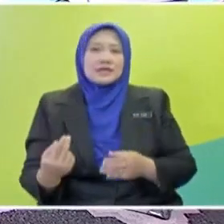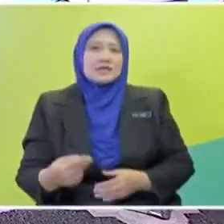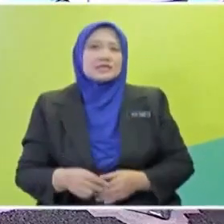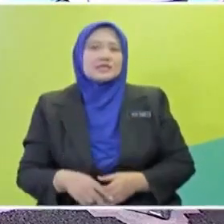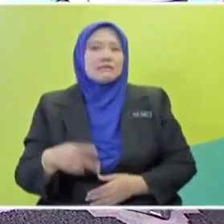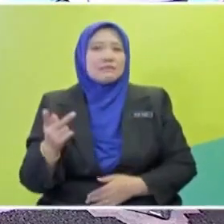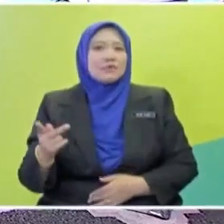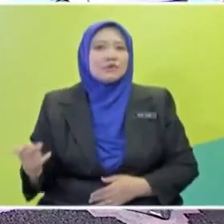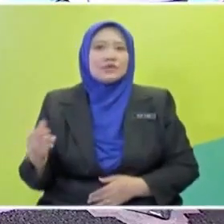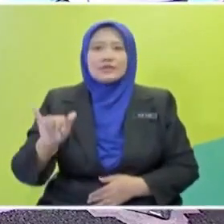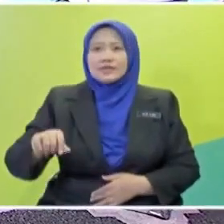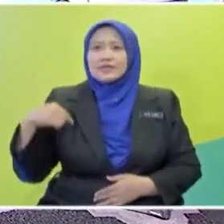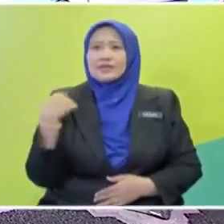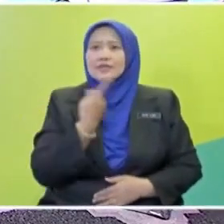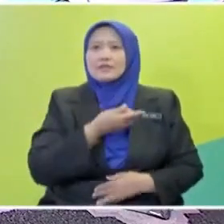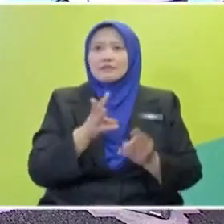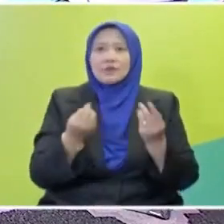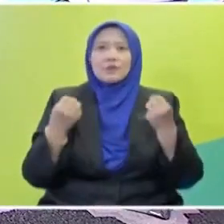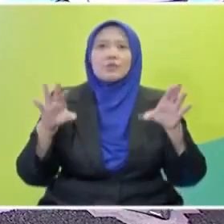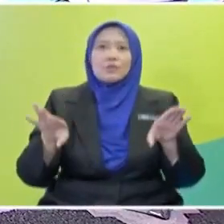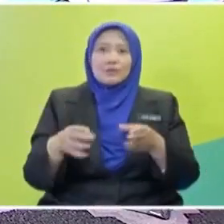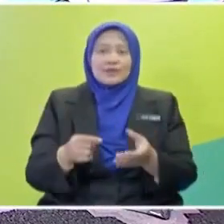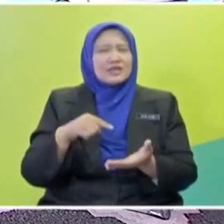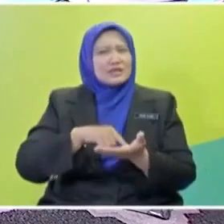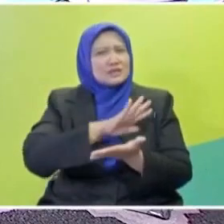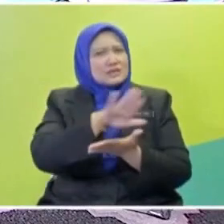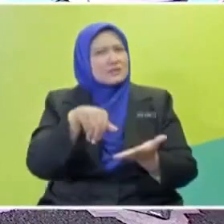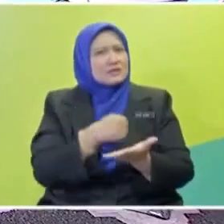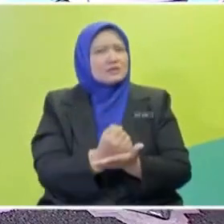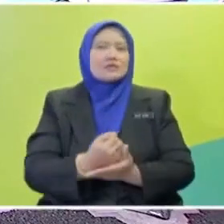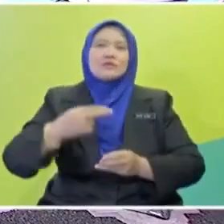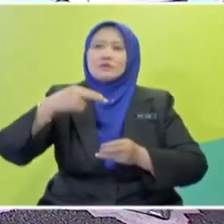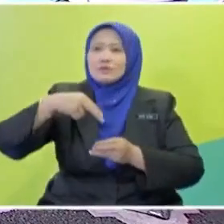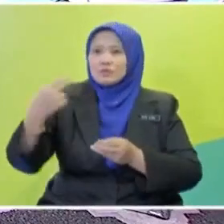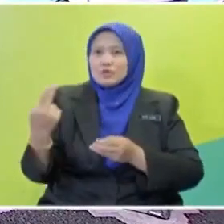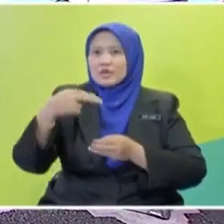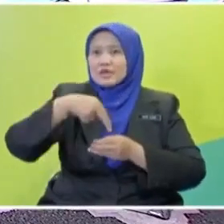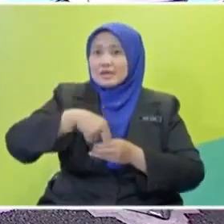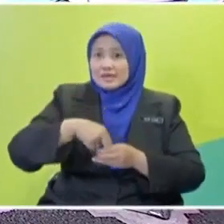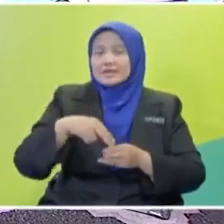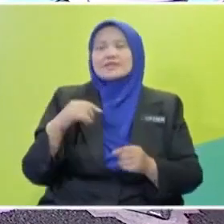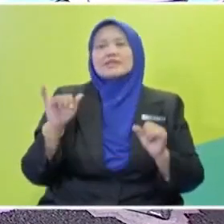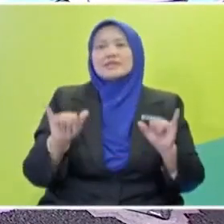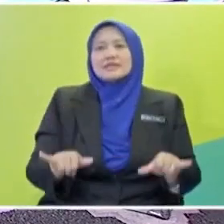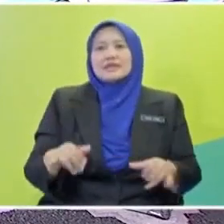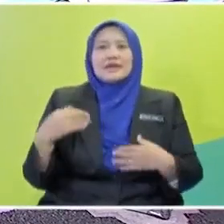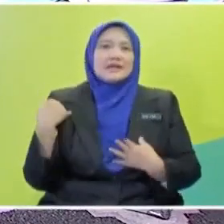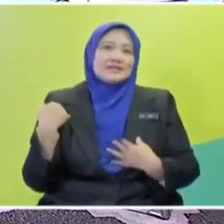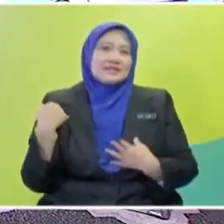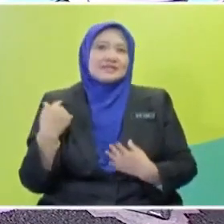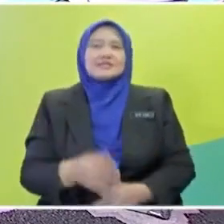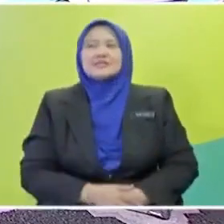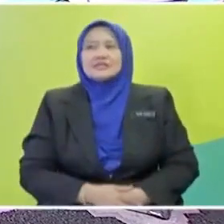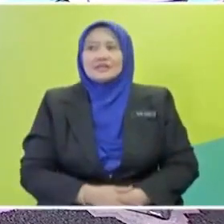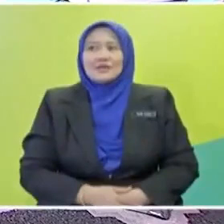tengok kat depan ni pun ada macam-macam warna. Ni semua hasil murid saya. Cantiknya murid-murid kita buat. Ya, jadi Syafiqah pun